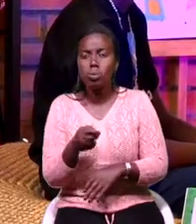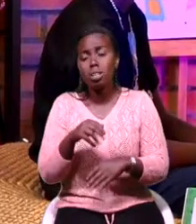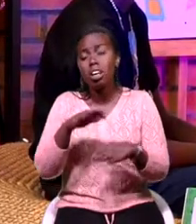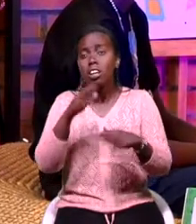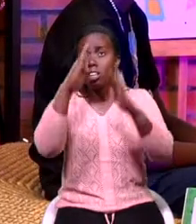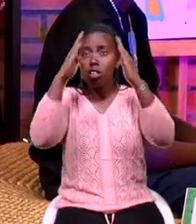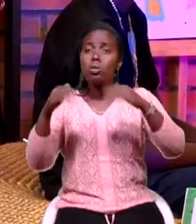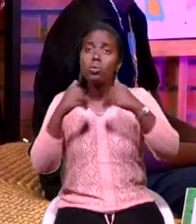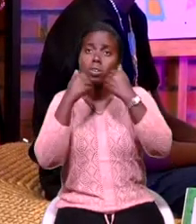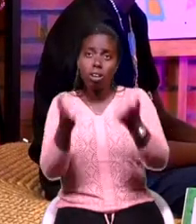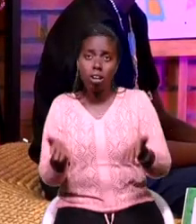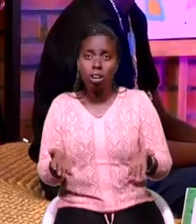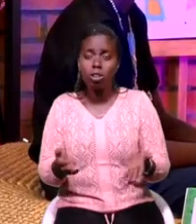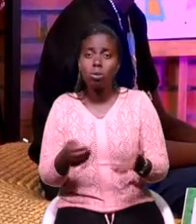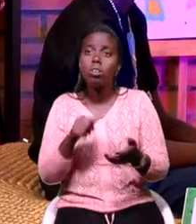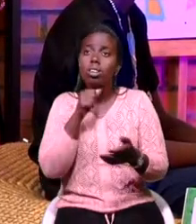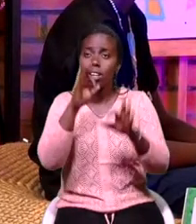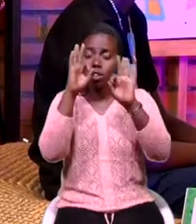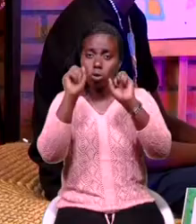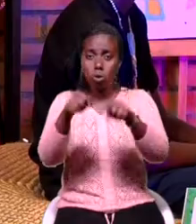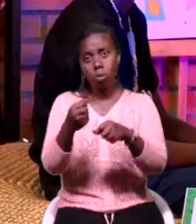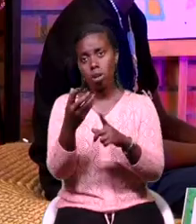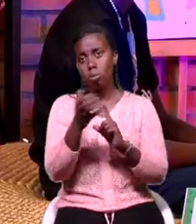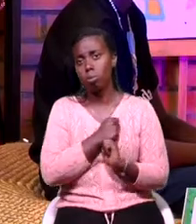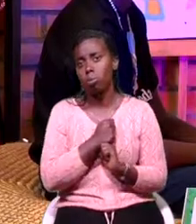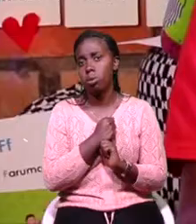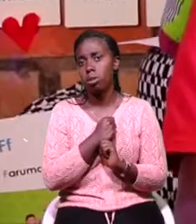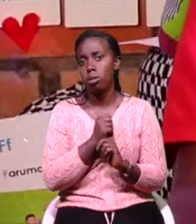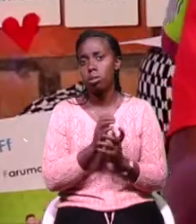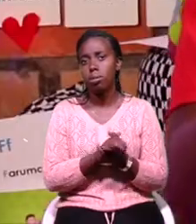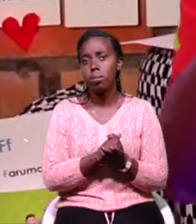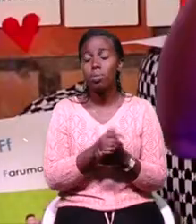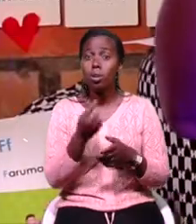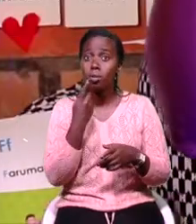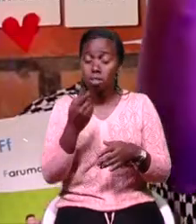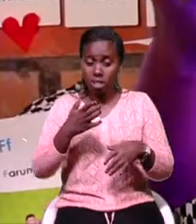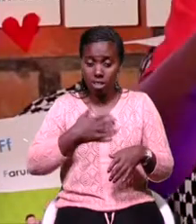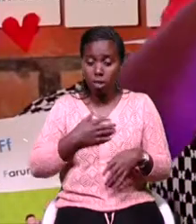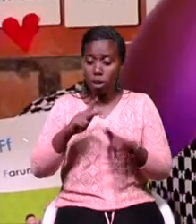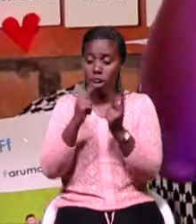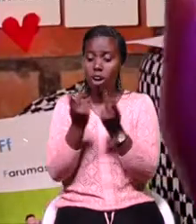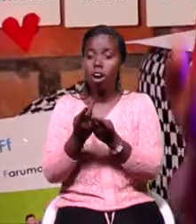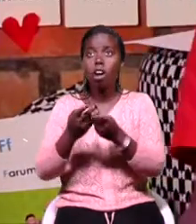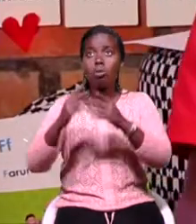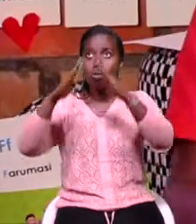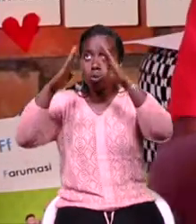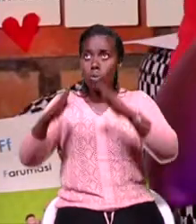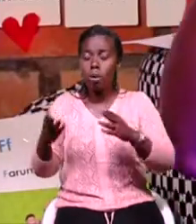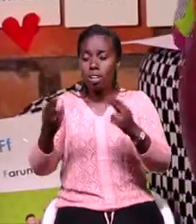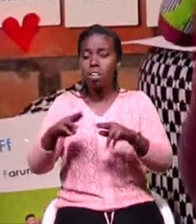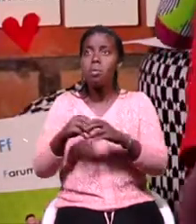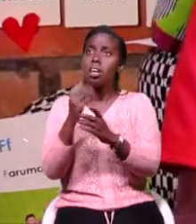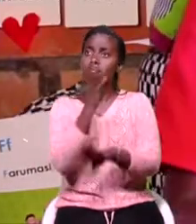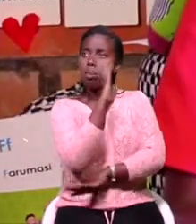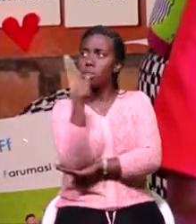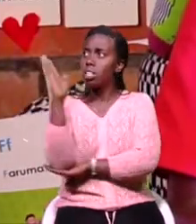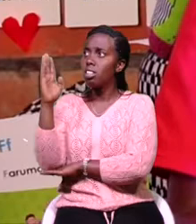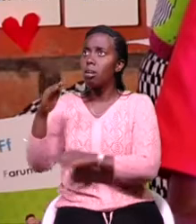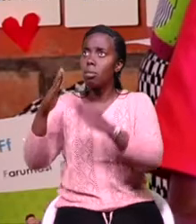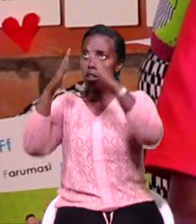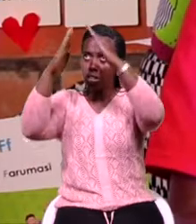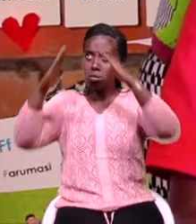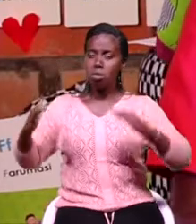iki kintu nabona nta kintu na kimwe ashobora kubona avuga ati ngiye wahomba nibera mu ishyamba ishyamba niryo nzu